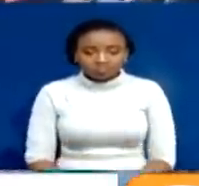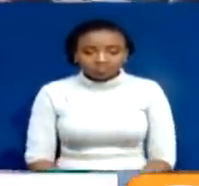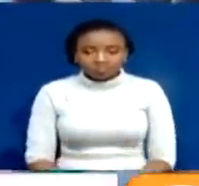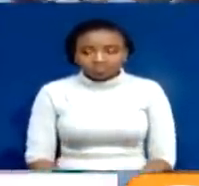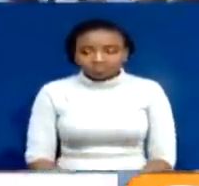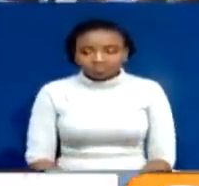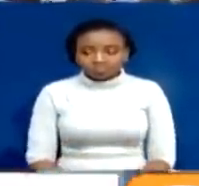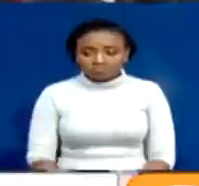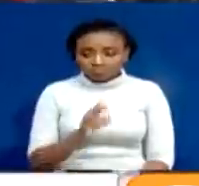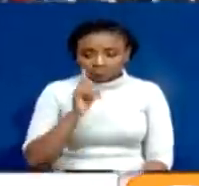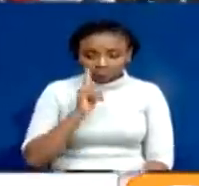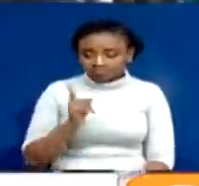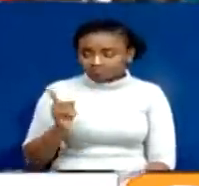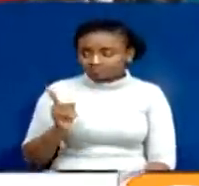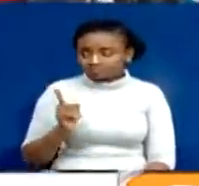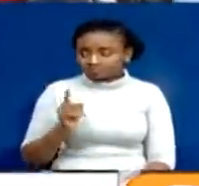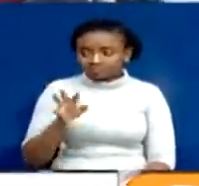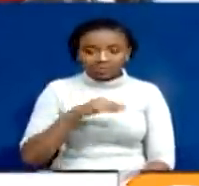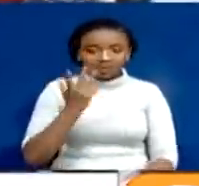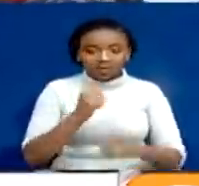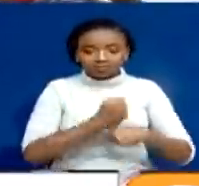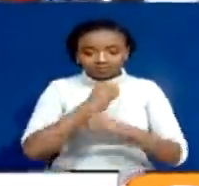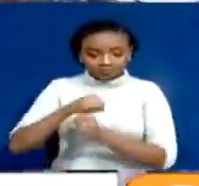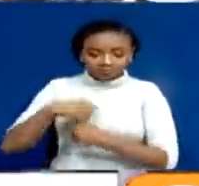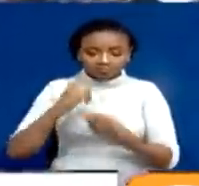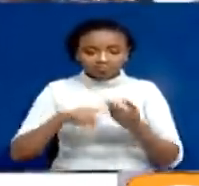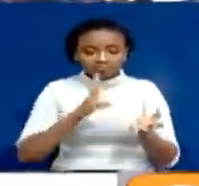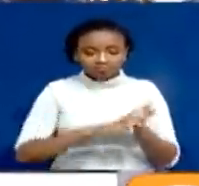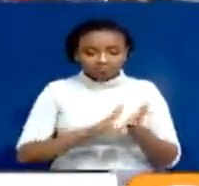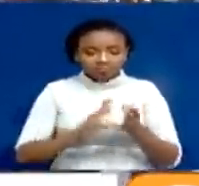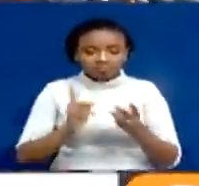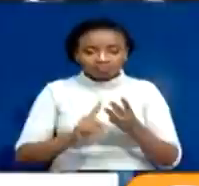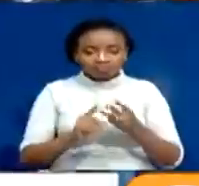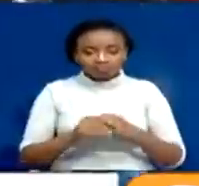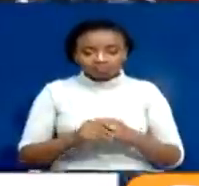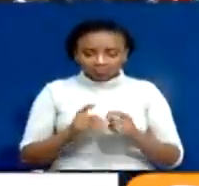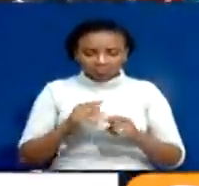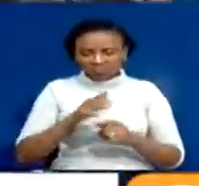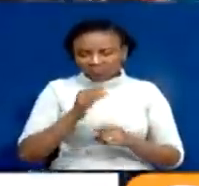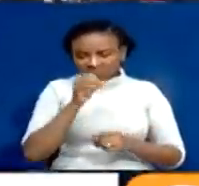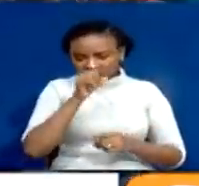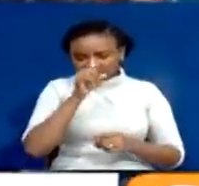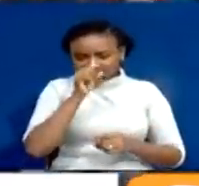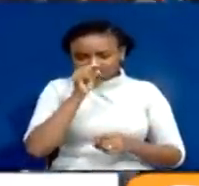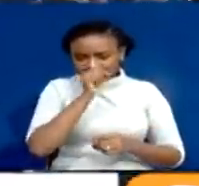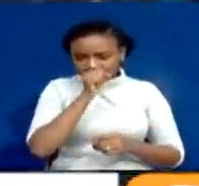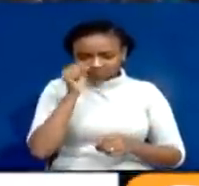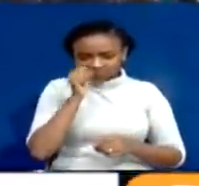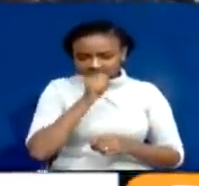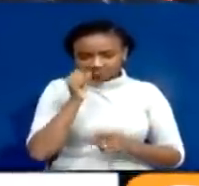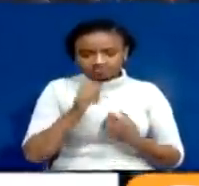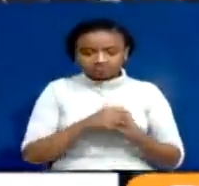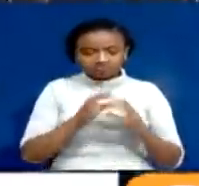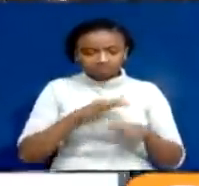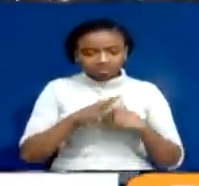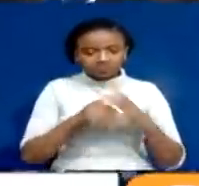Pitapita siku tatu Kisumu, Homa Bay na Migori ambazo ni ngome yake kinara wa ODM Raila Odinga, naibu wa rais William Ruto ametamatisha kampeni